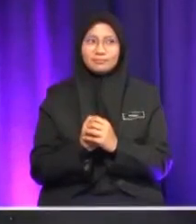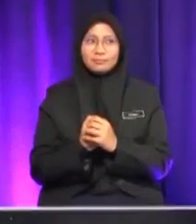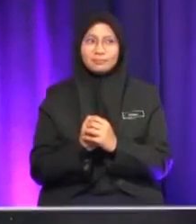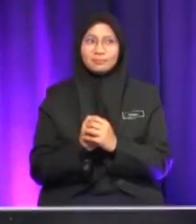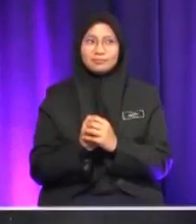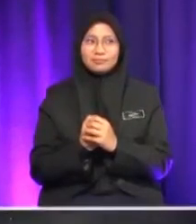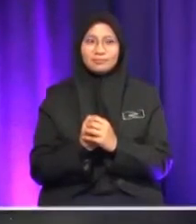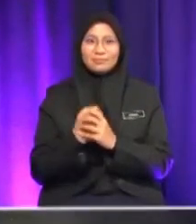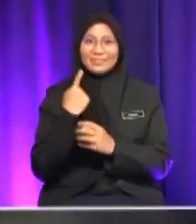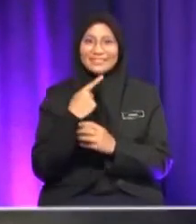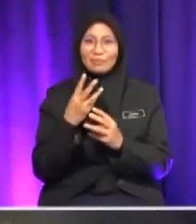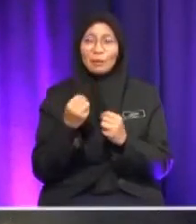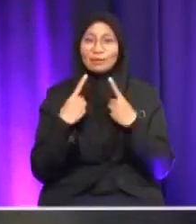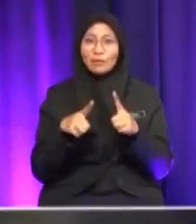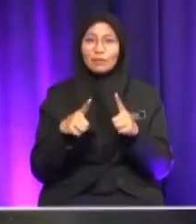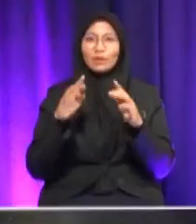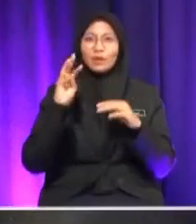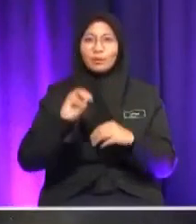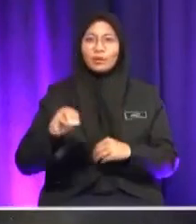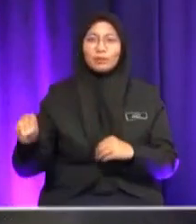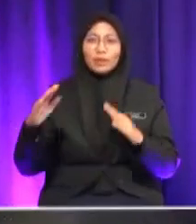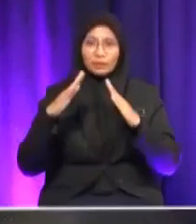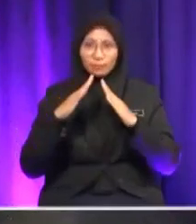Okey, bagaimana pula murid-murid di rumah?